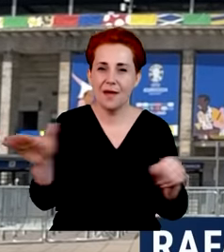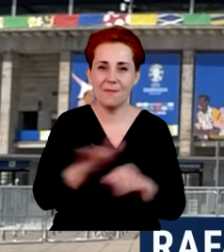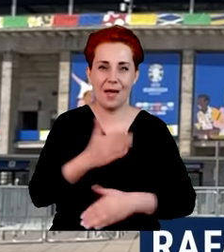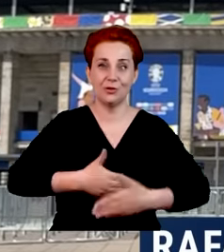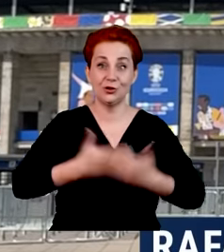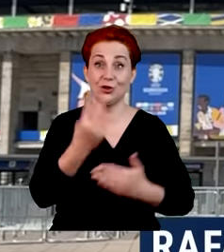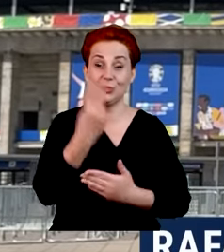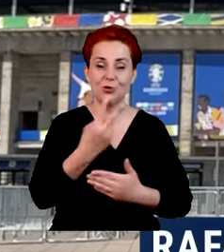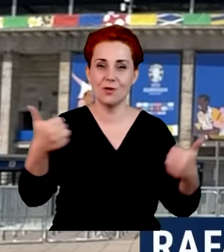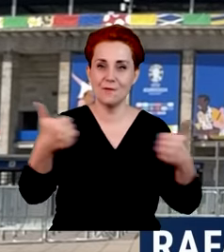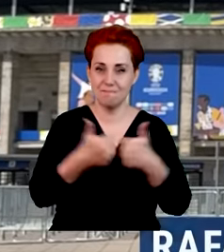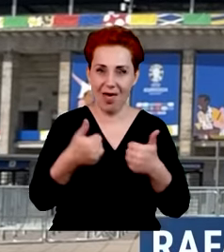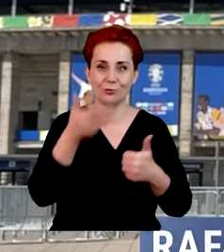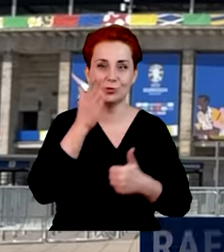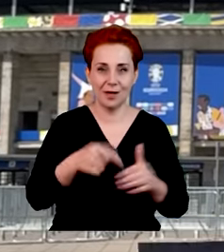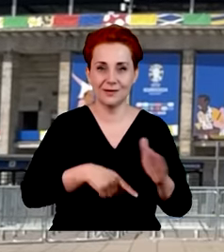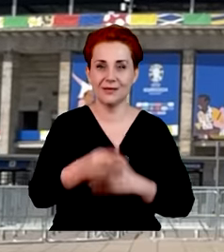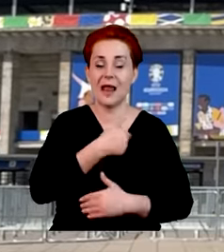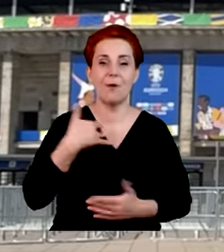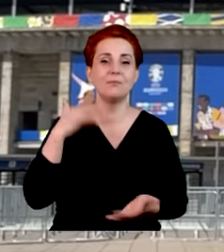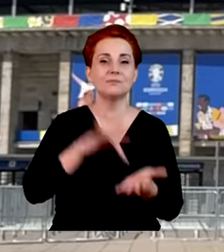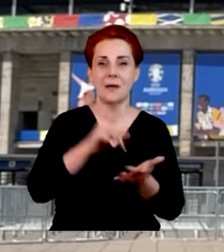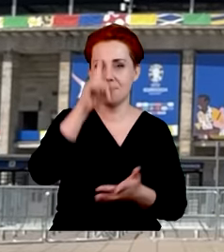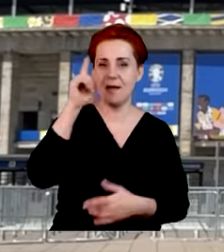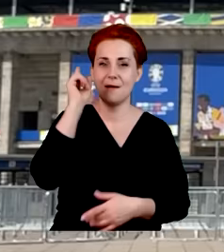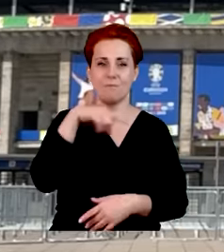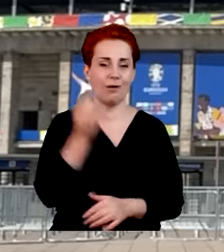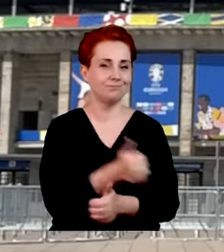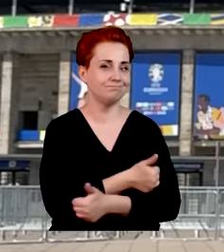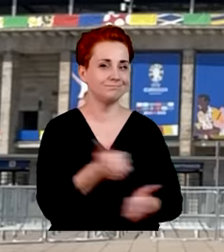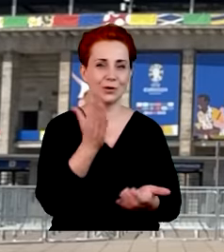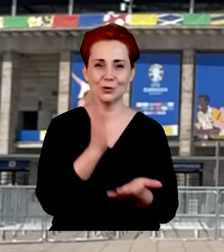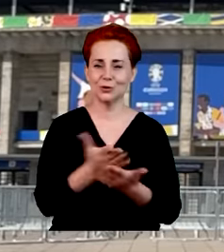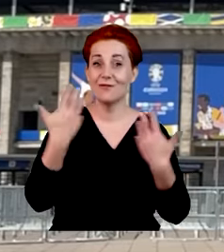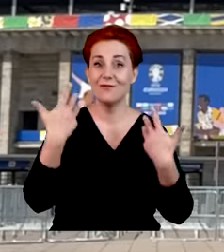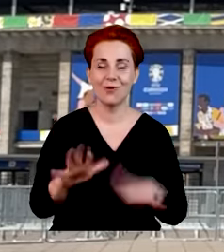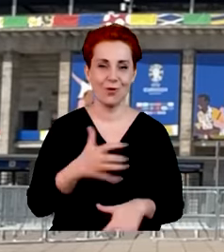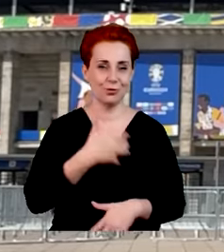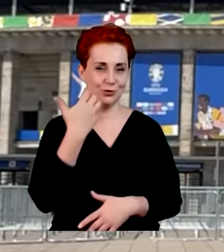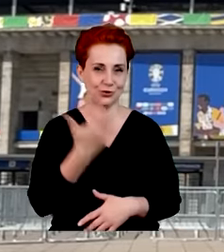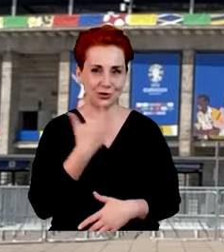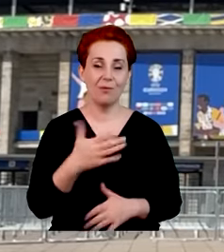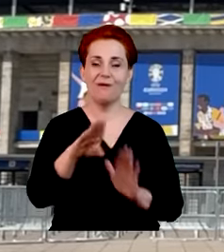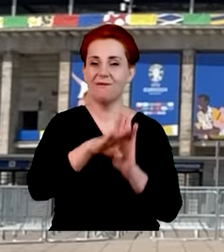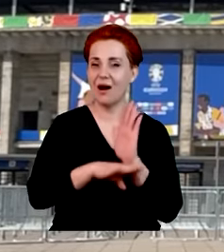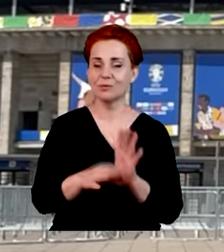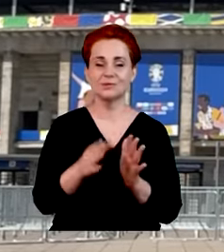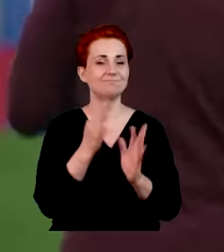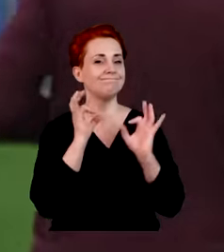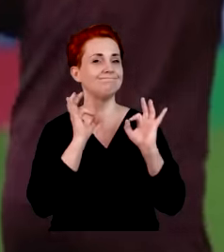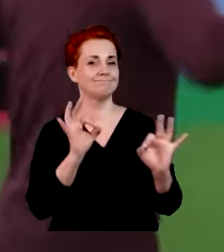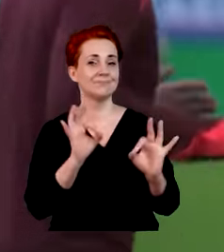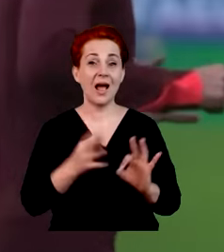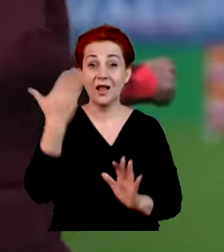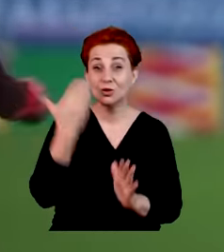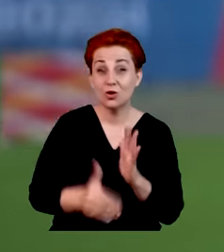Polski na euro 2024 w Berlinie pogoda bardzo dobra zrobiło się już wreszcie ciepło i Warki do wymarzone Szkoda tylko że